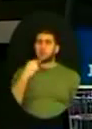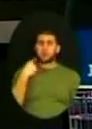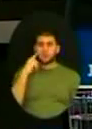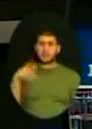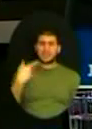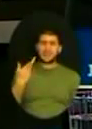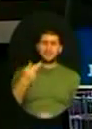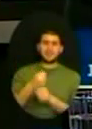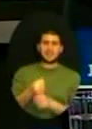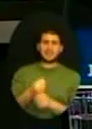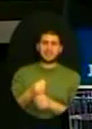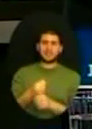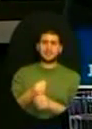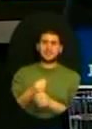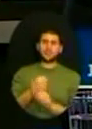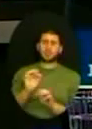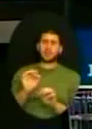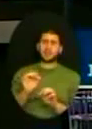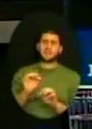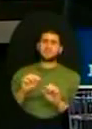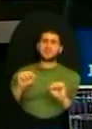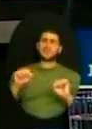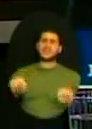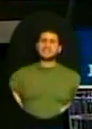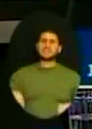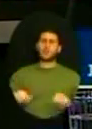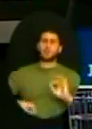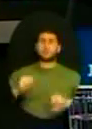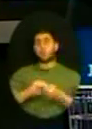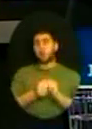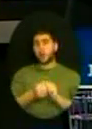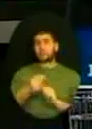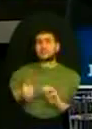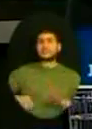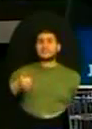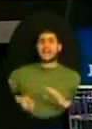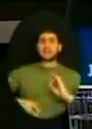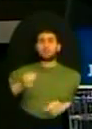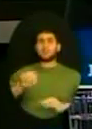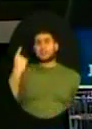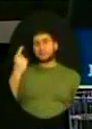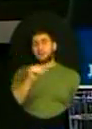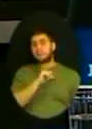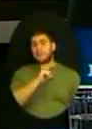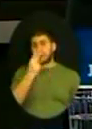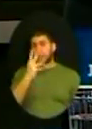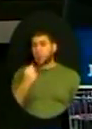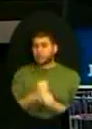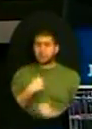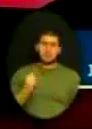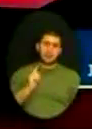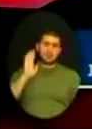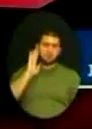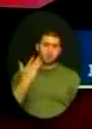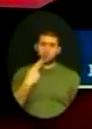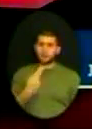להניח שיהיה הנציג של נציבות השופטים, אולי גם שרת המשפטים עצמה. צריך באמת להבין איך הם עושים את זה, וגם כאמור, אנחנו מחכים לשמוע